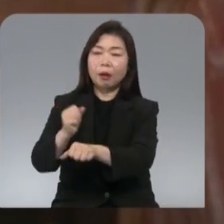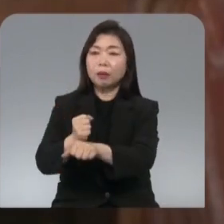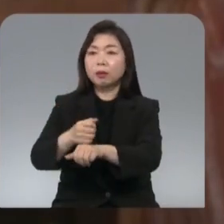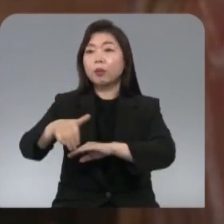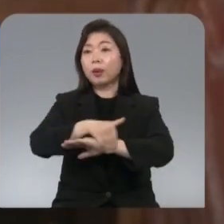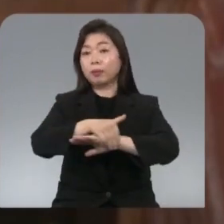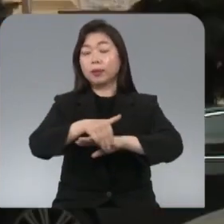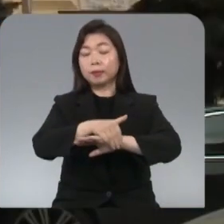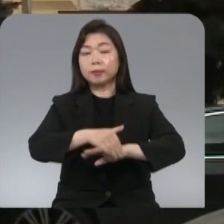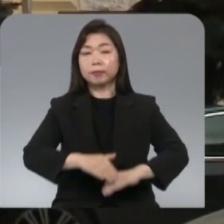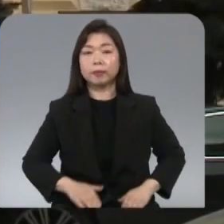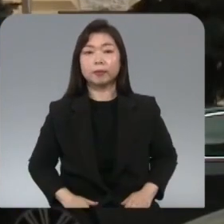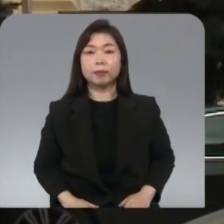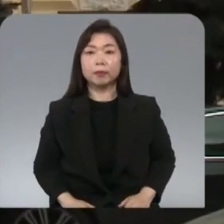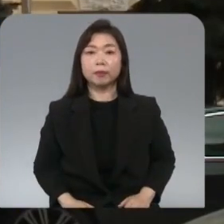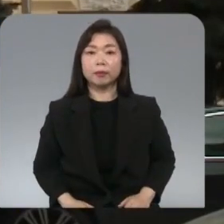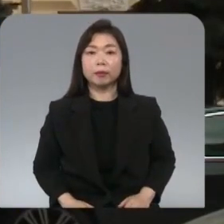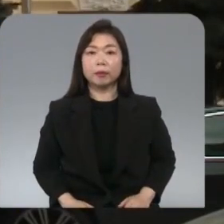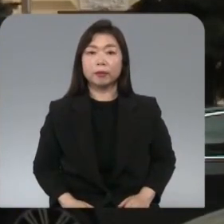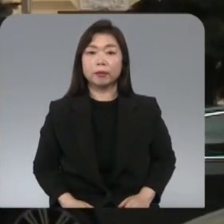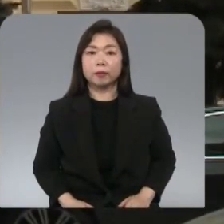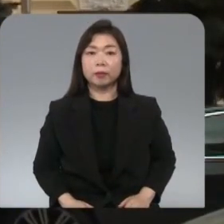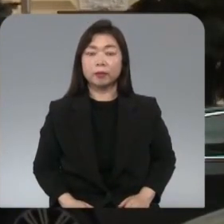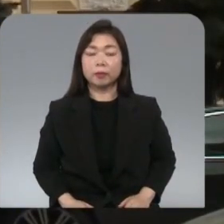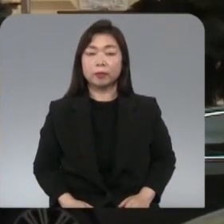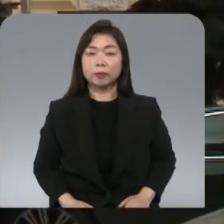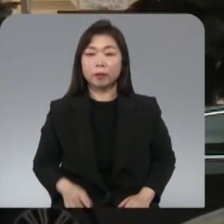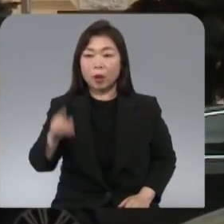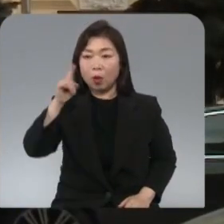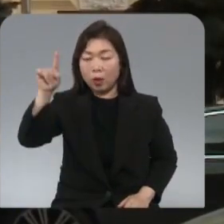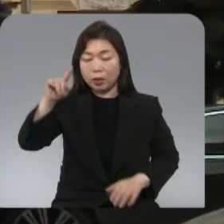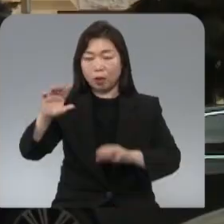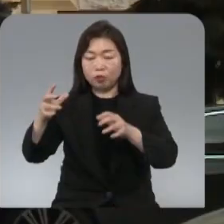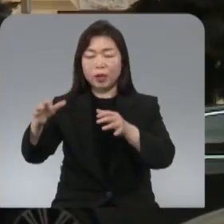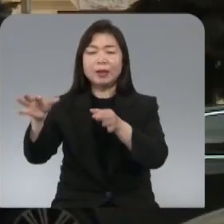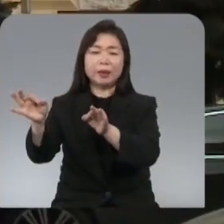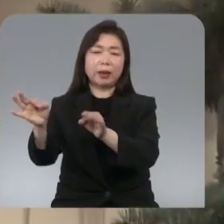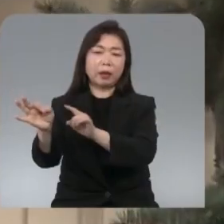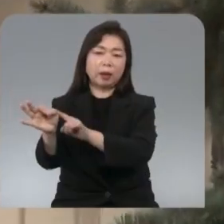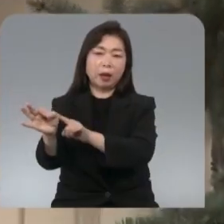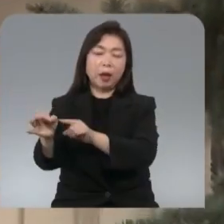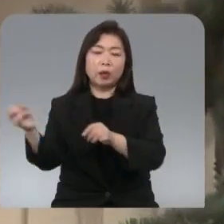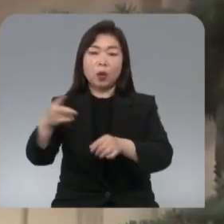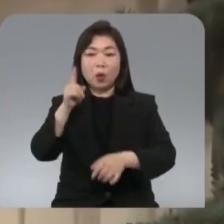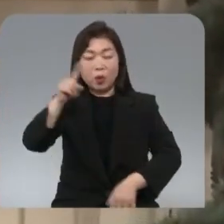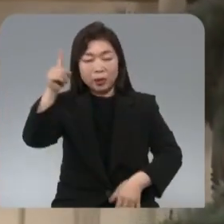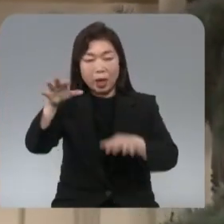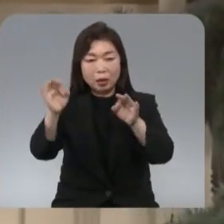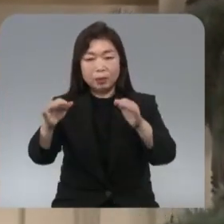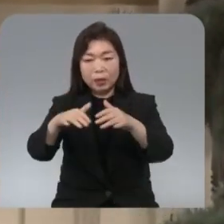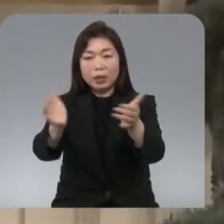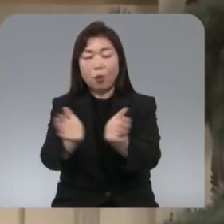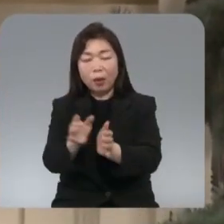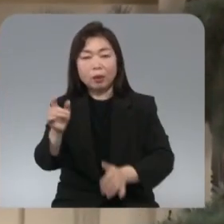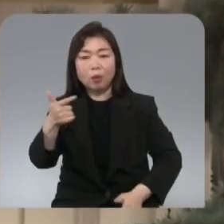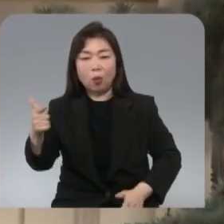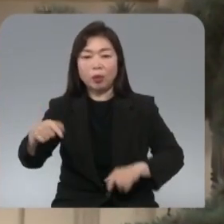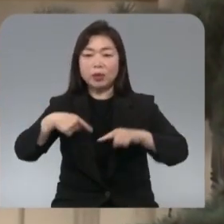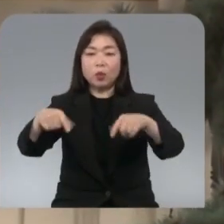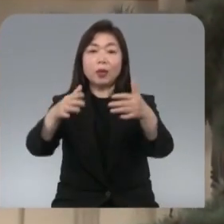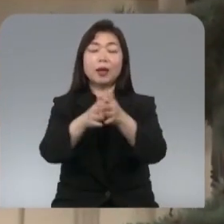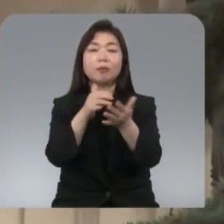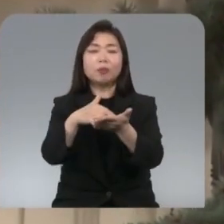partners implemented in 2014. 우선 러시아 국채은행을 비롯해 러시아 금융기관들 그리고 지도층에